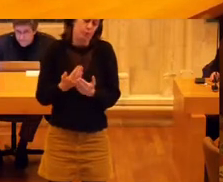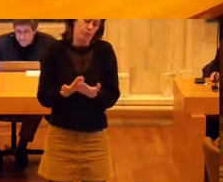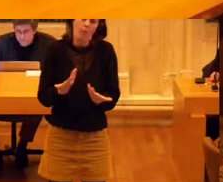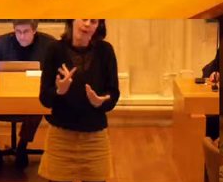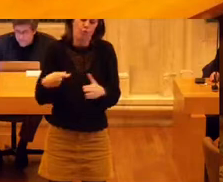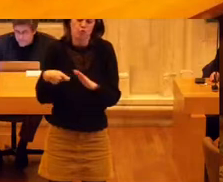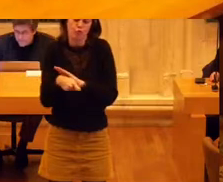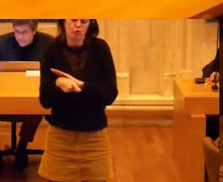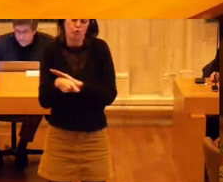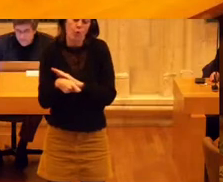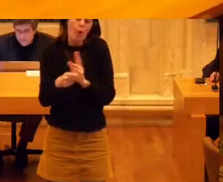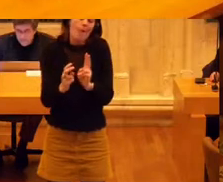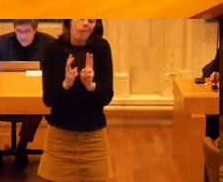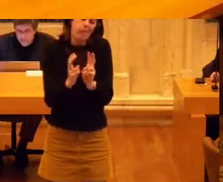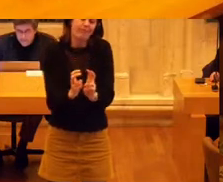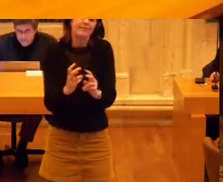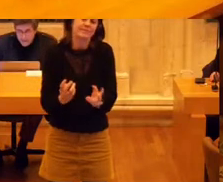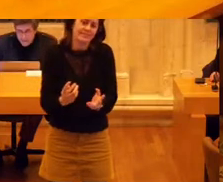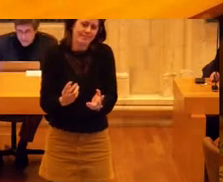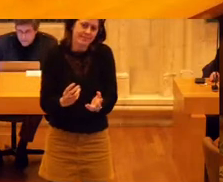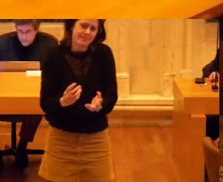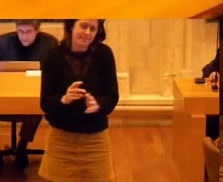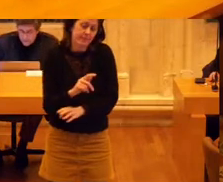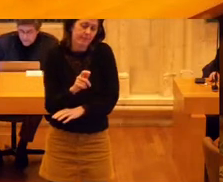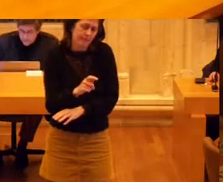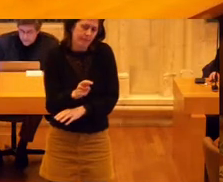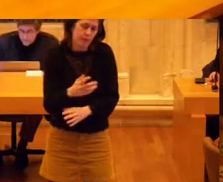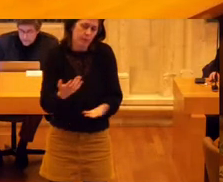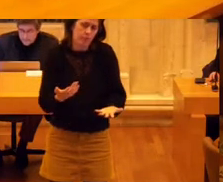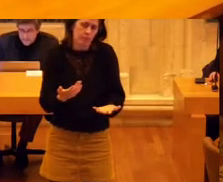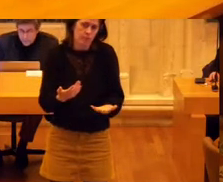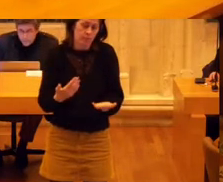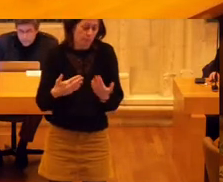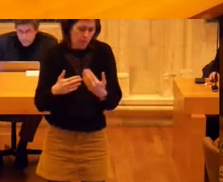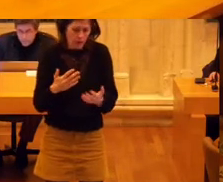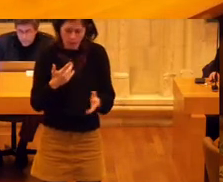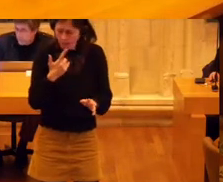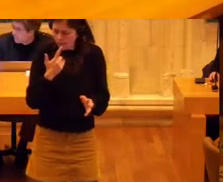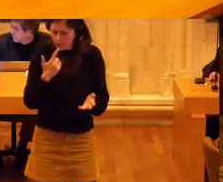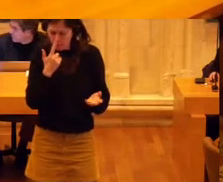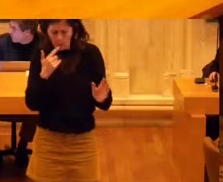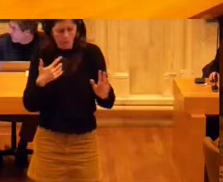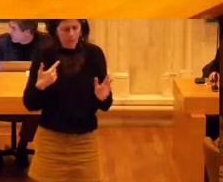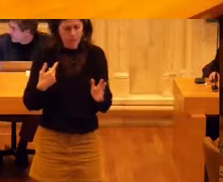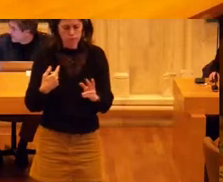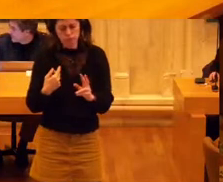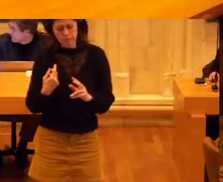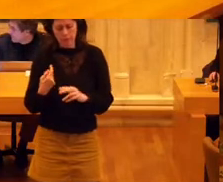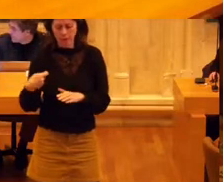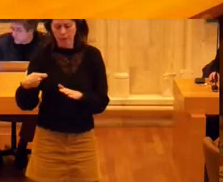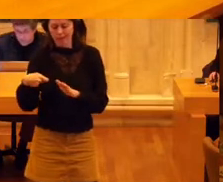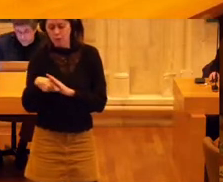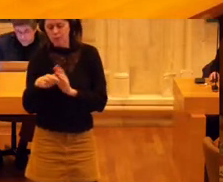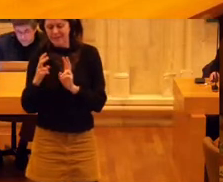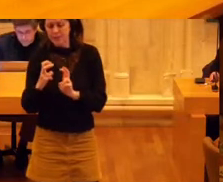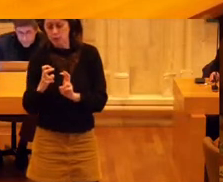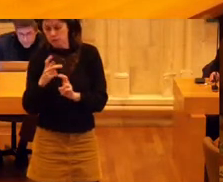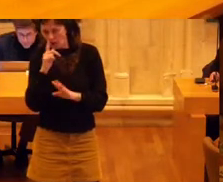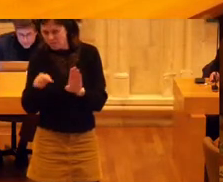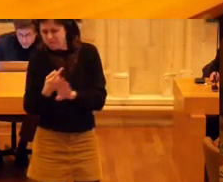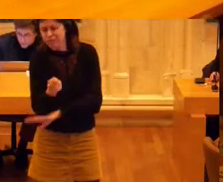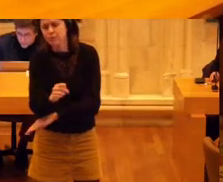Après, la diminution de cette année n'a pas vocation à être non plus pérennisée forcément. C'est